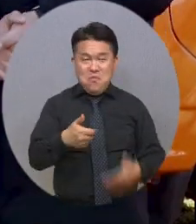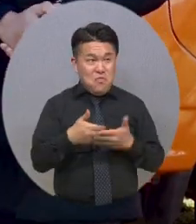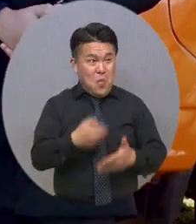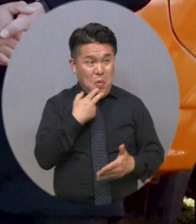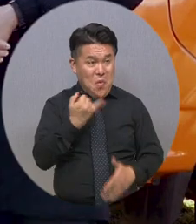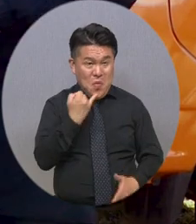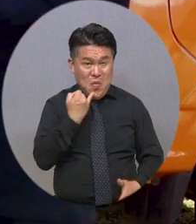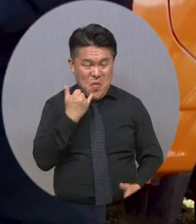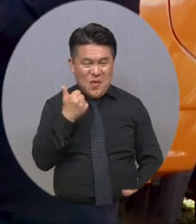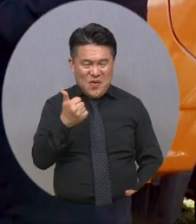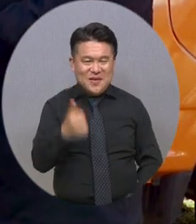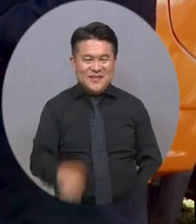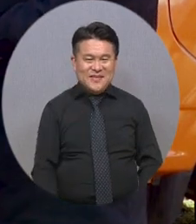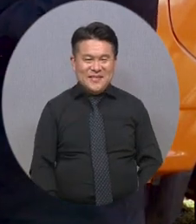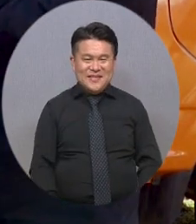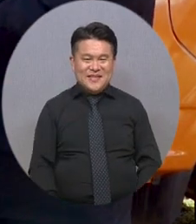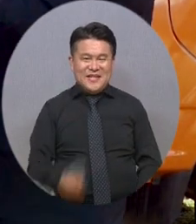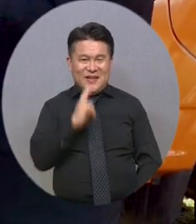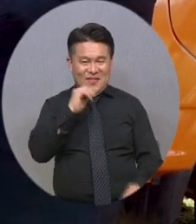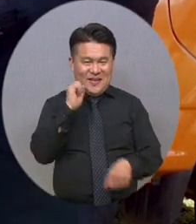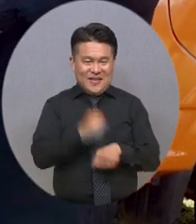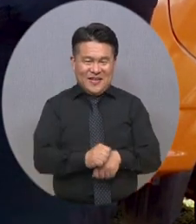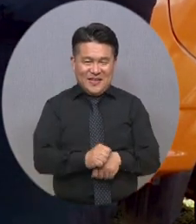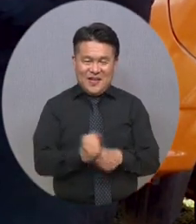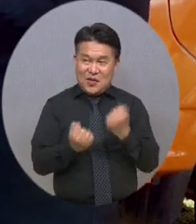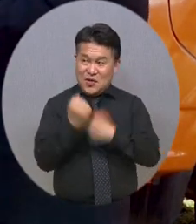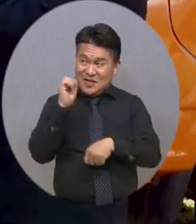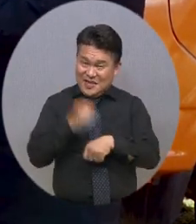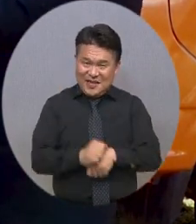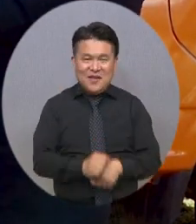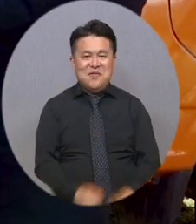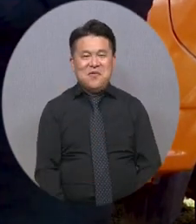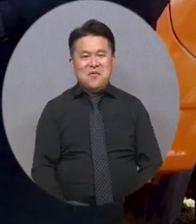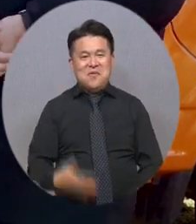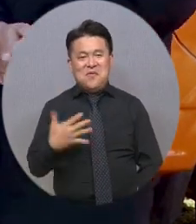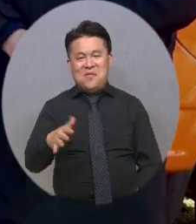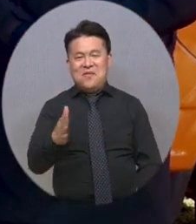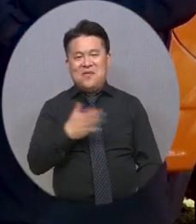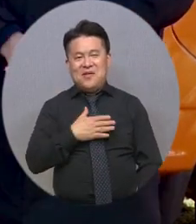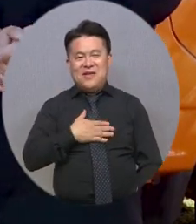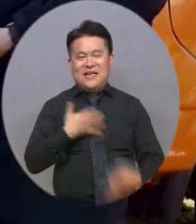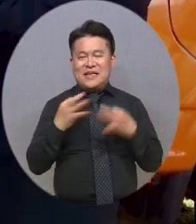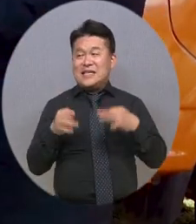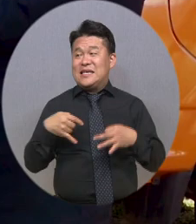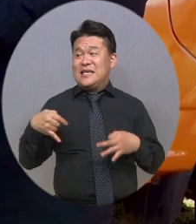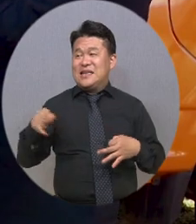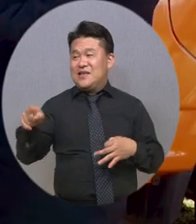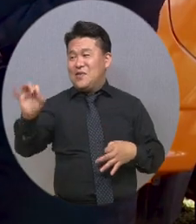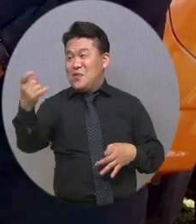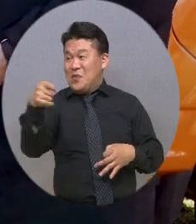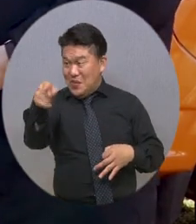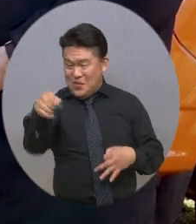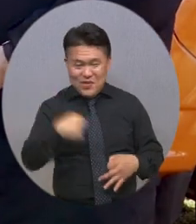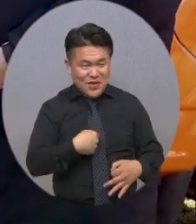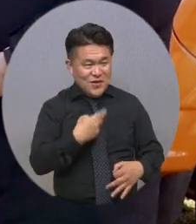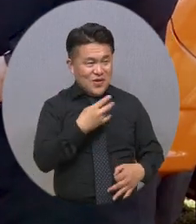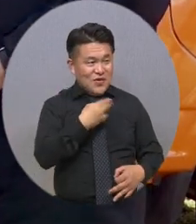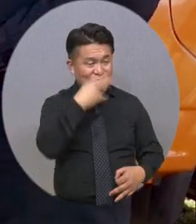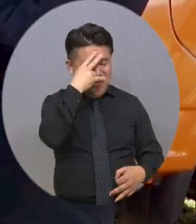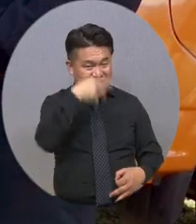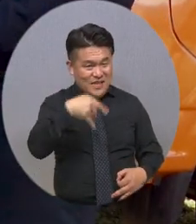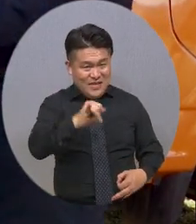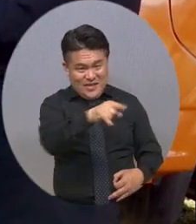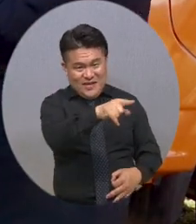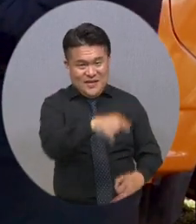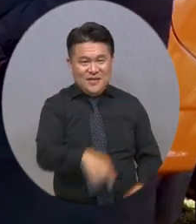않고. 노래만 잘하는 줄 알았더니 이런 거. 야 술씨 나 김씨요. 오씨 세상에. 야 술씨 야 술씨